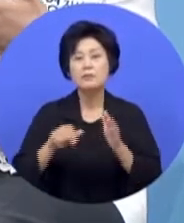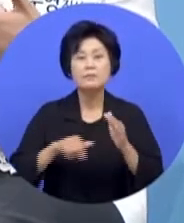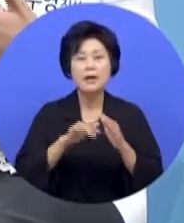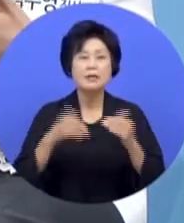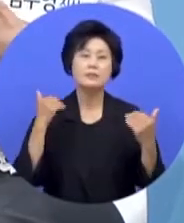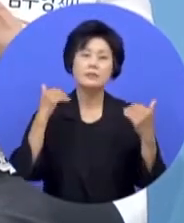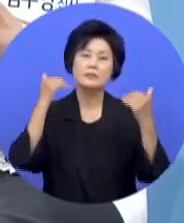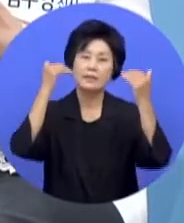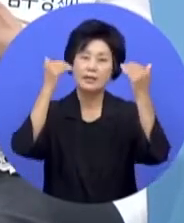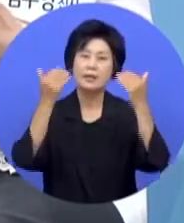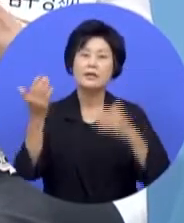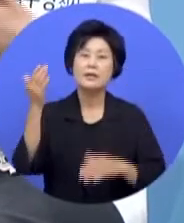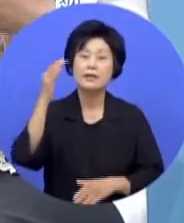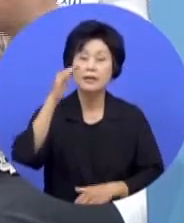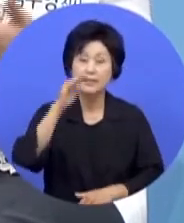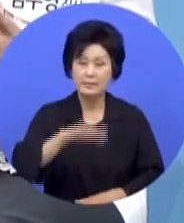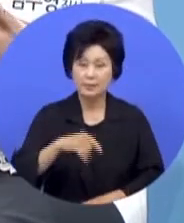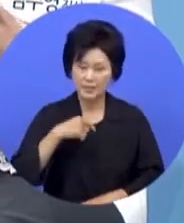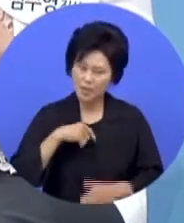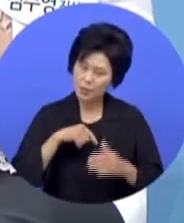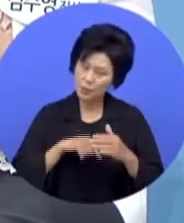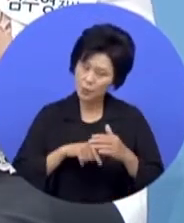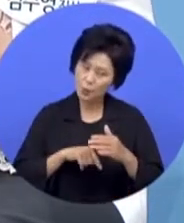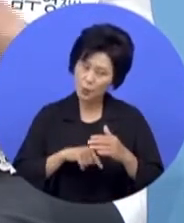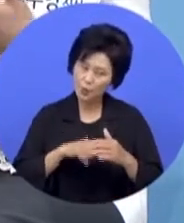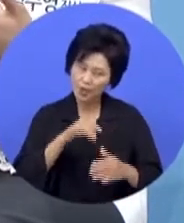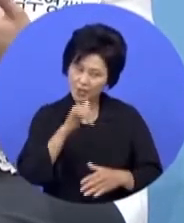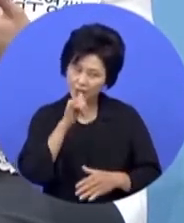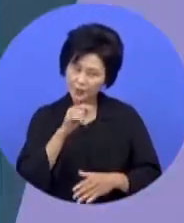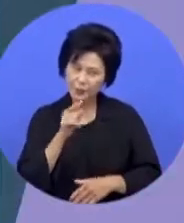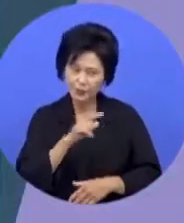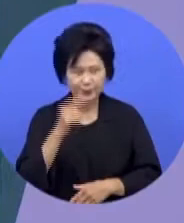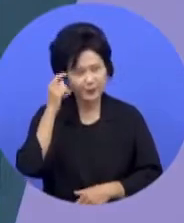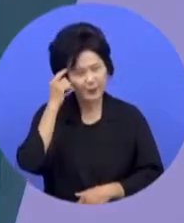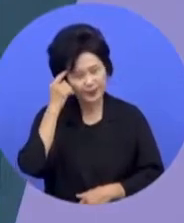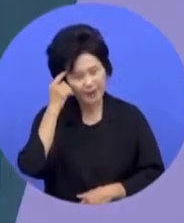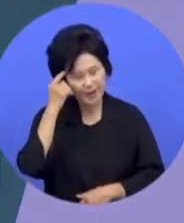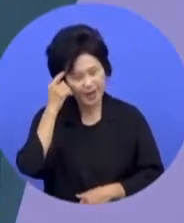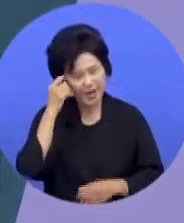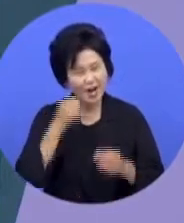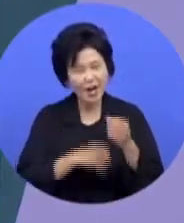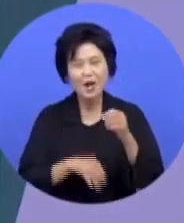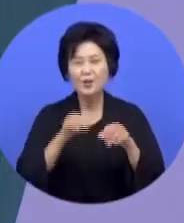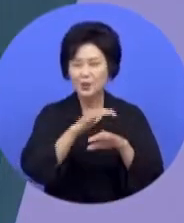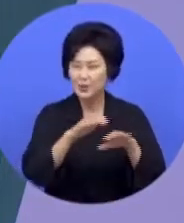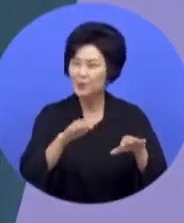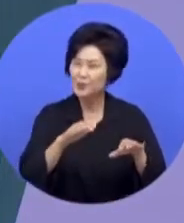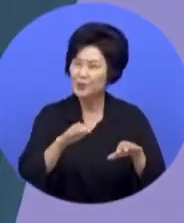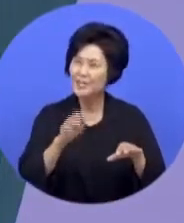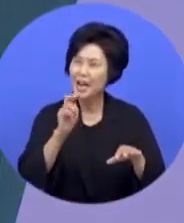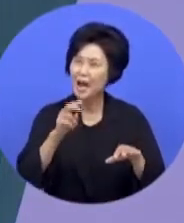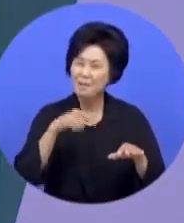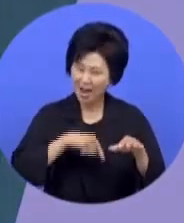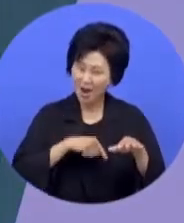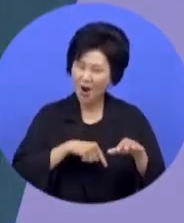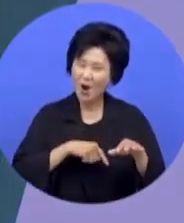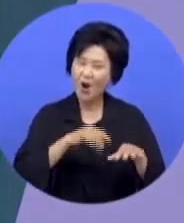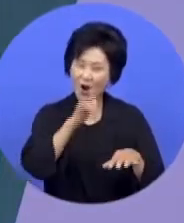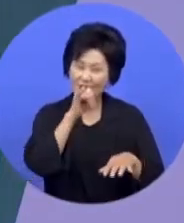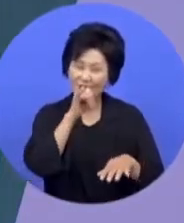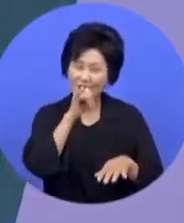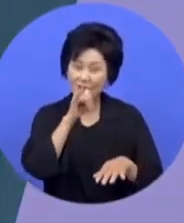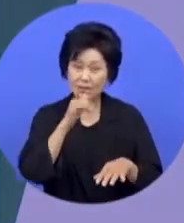제 안에 내재되어 있었던 어떤 세속적인 가치관, 기준이 있었던 거예요. 그래서 저는 그렇게 살지